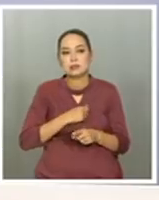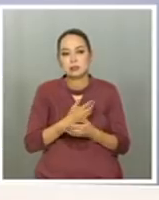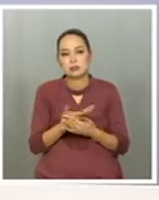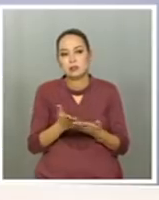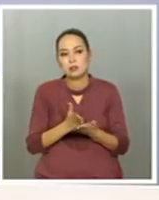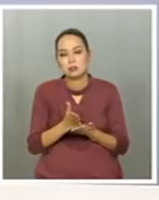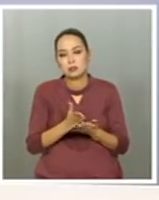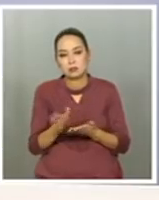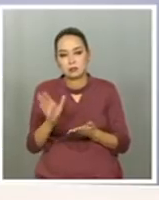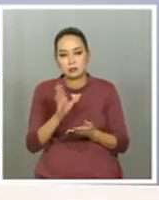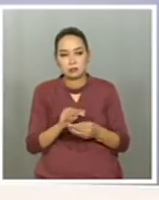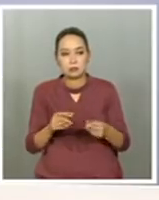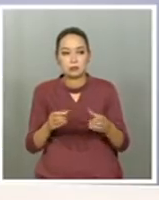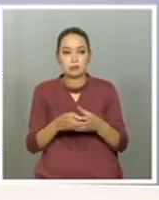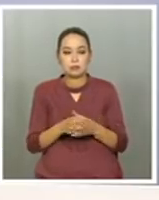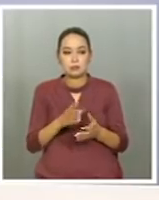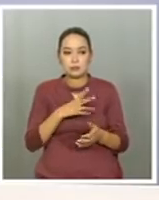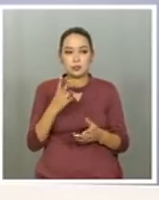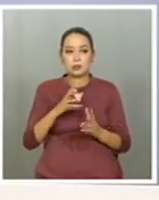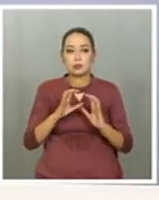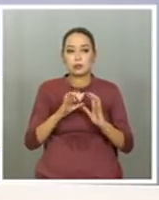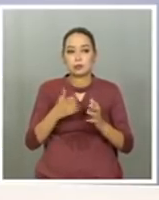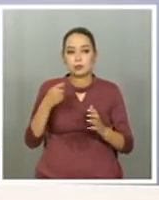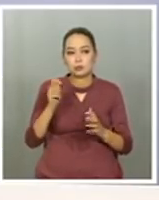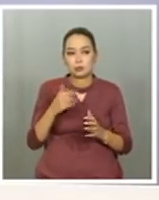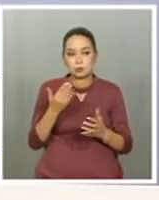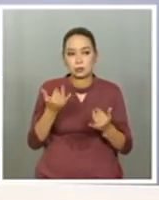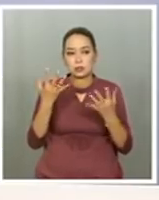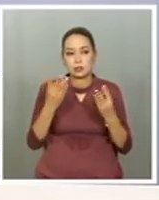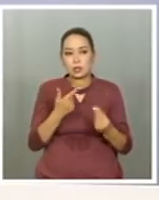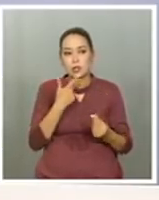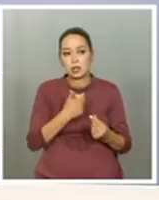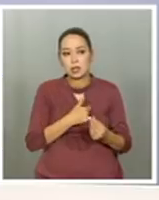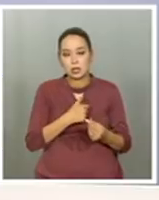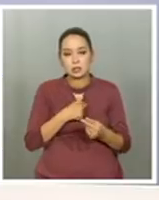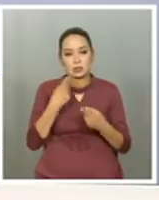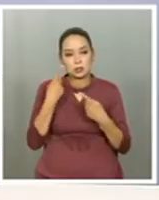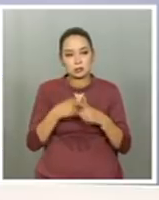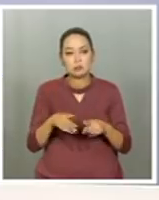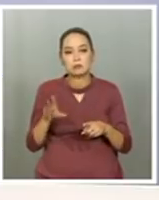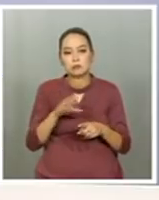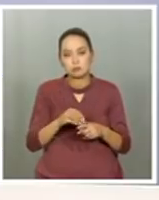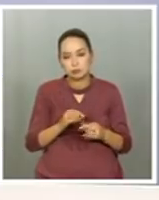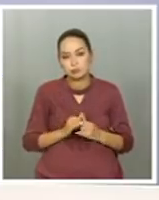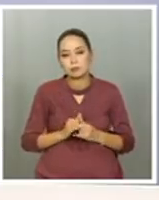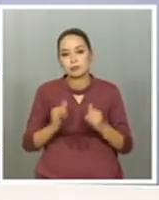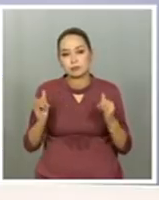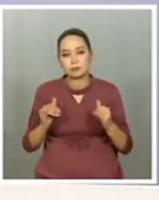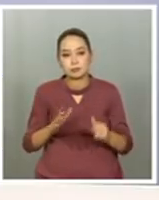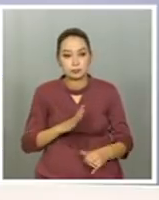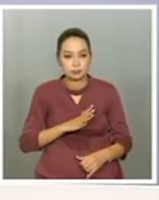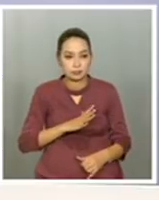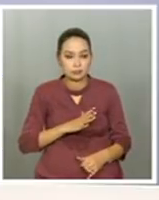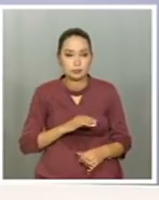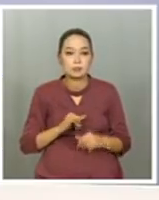Және екінші дүниежүзілік қарсаңында соғыс техникалары одан ары қарай жетілдіре түсті.